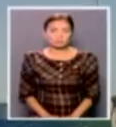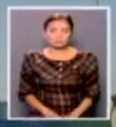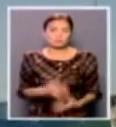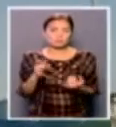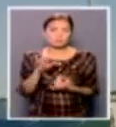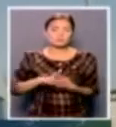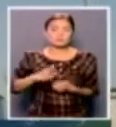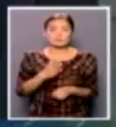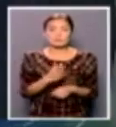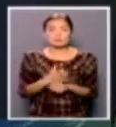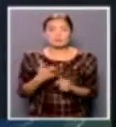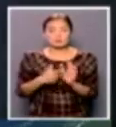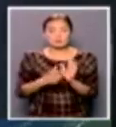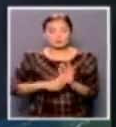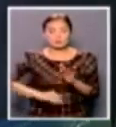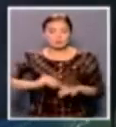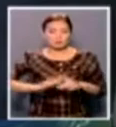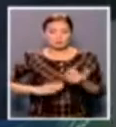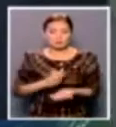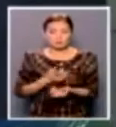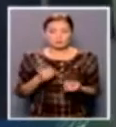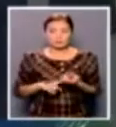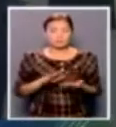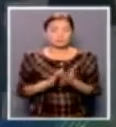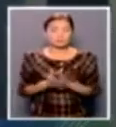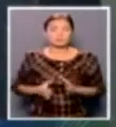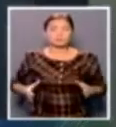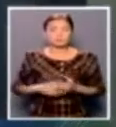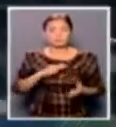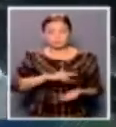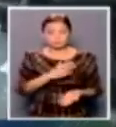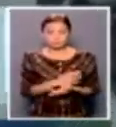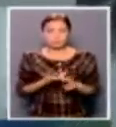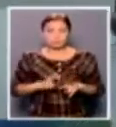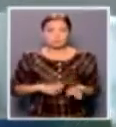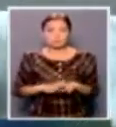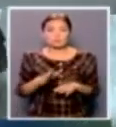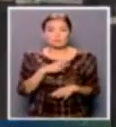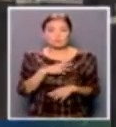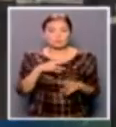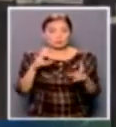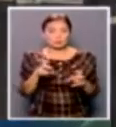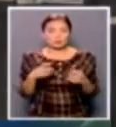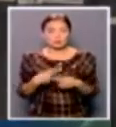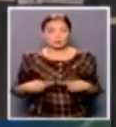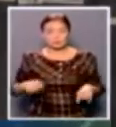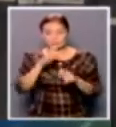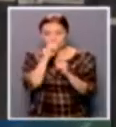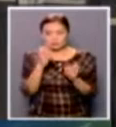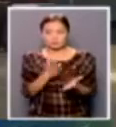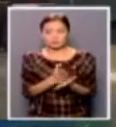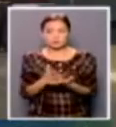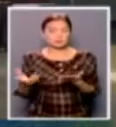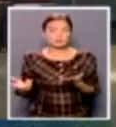Сегодня в области насчитывается около 700 специалистов в сфере чрезвычайных ситуаций. В этом году им было присвоено немало наград.